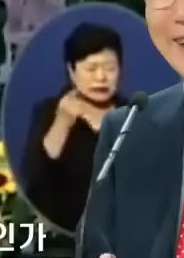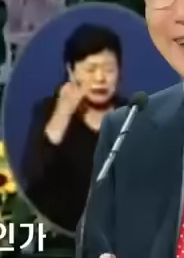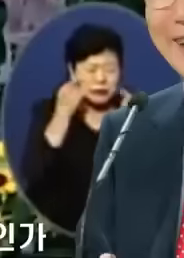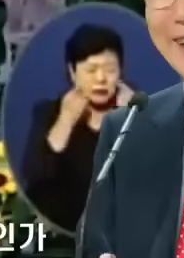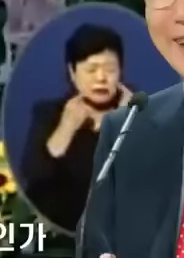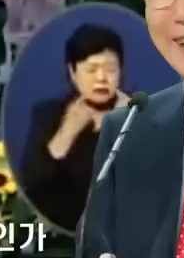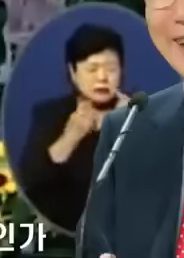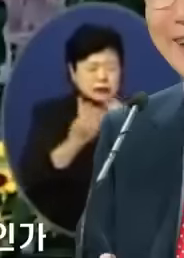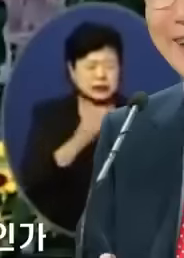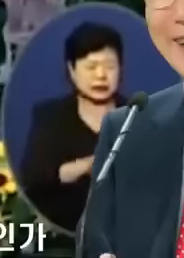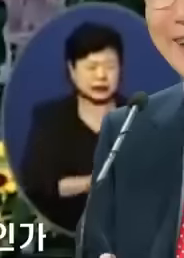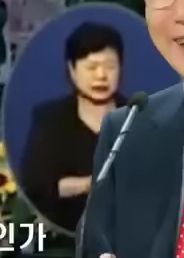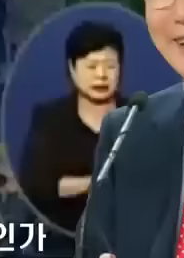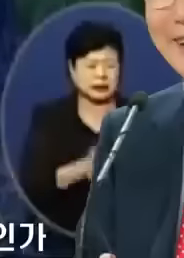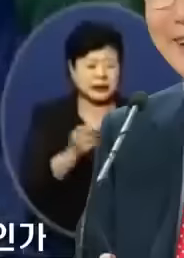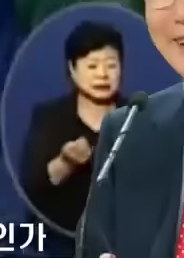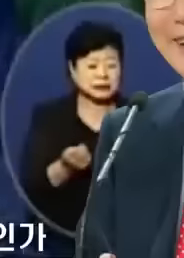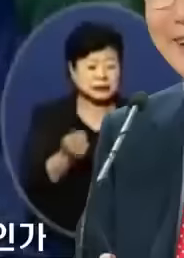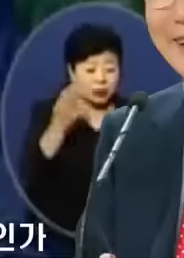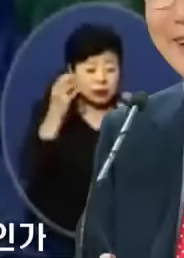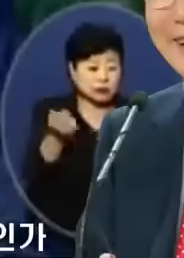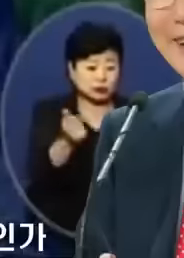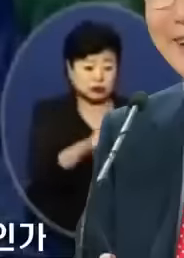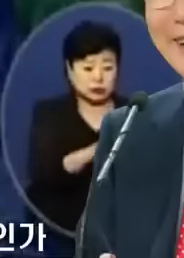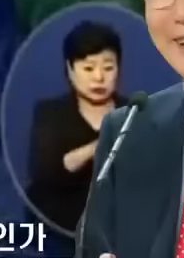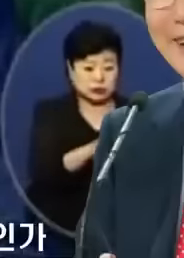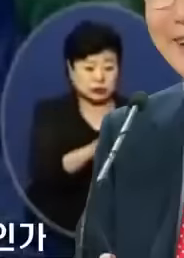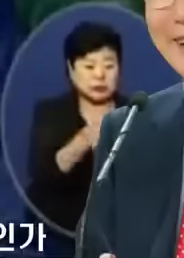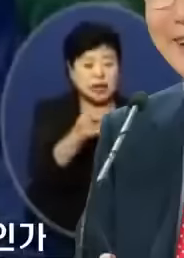천연두에 걸려서 죽는 어린이들이